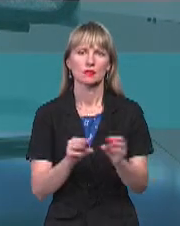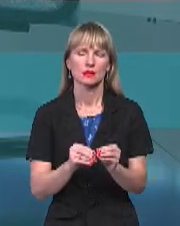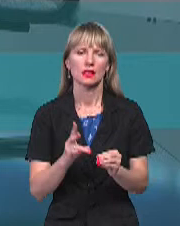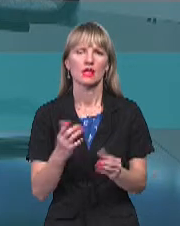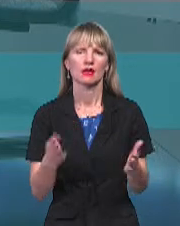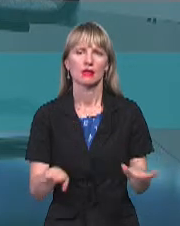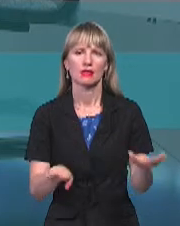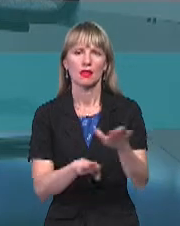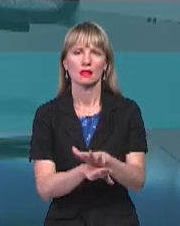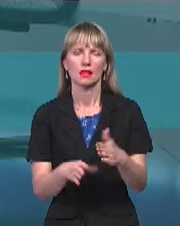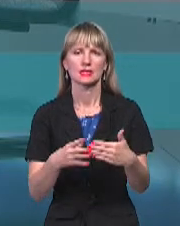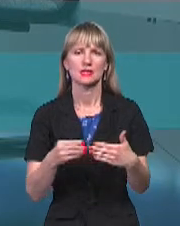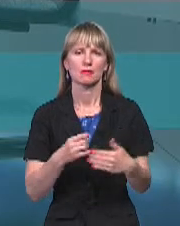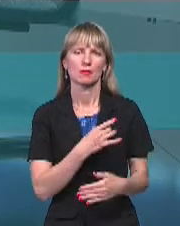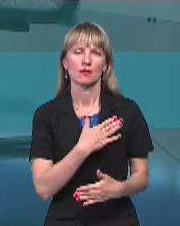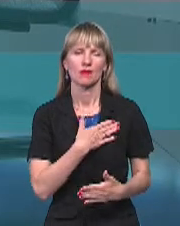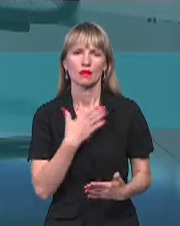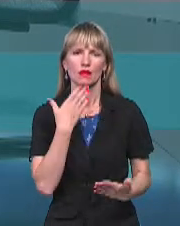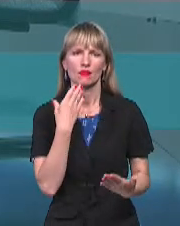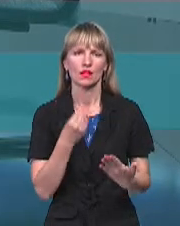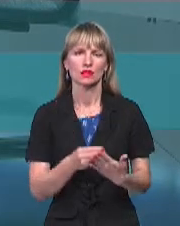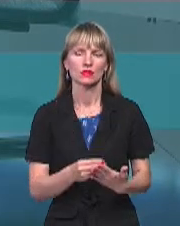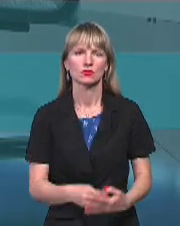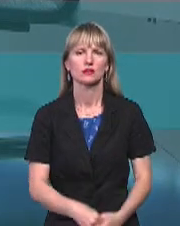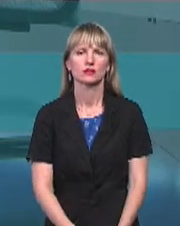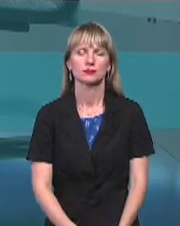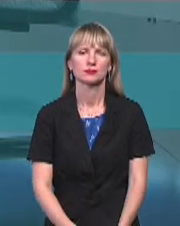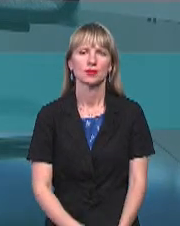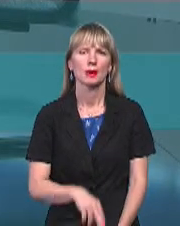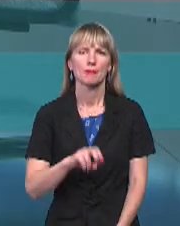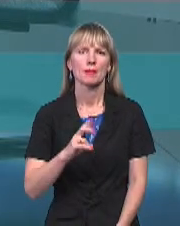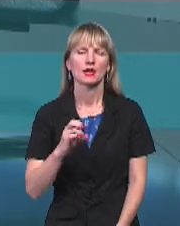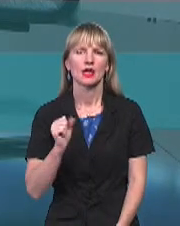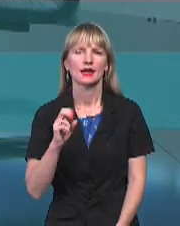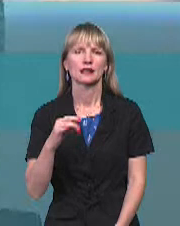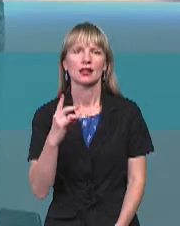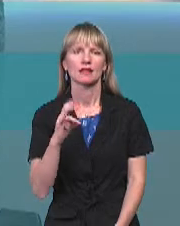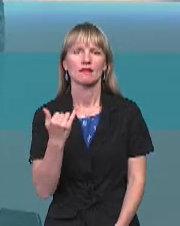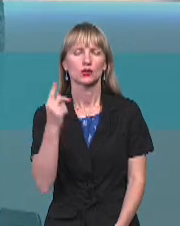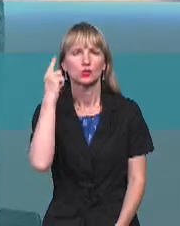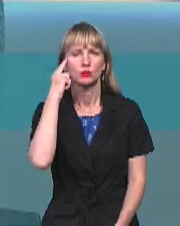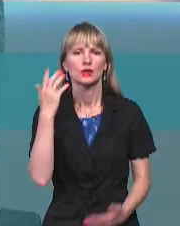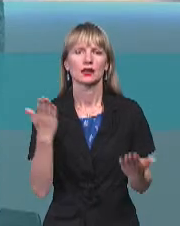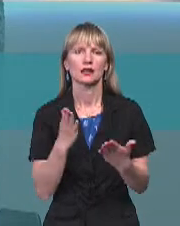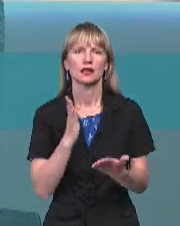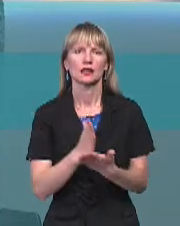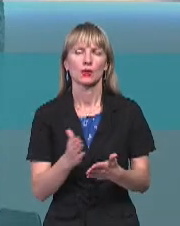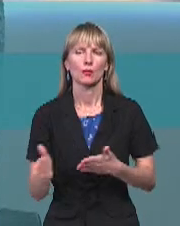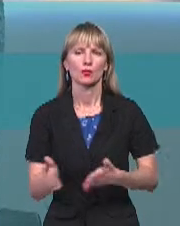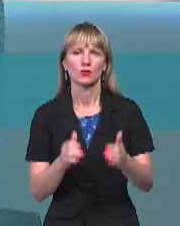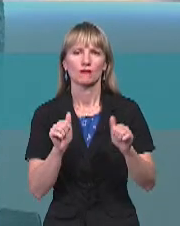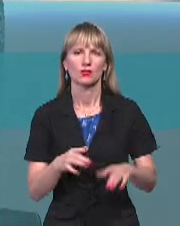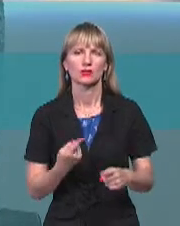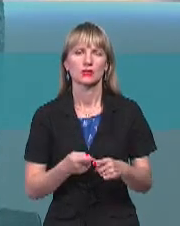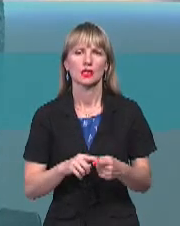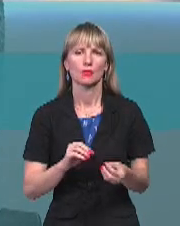наклалися землі приватної власності. Пане Андрію, на вашу думку, які є шляхи вирішення цієї